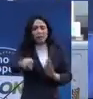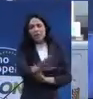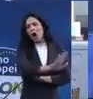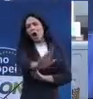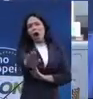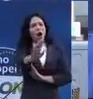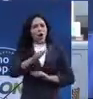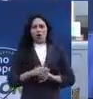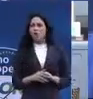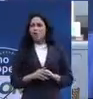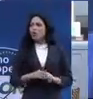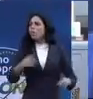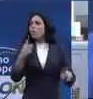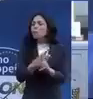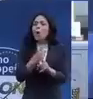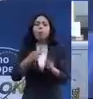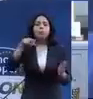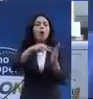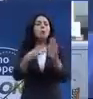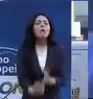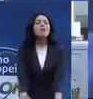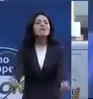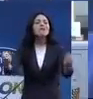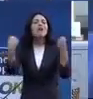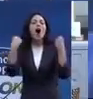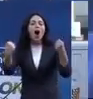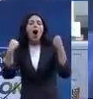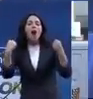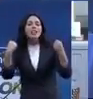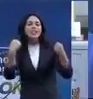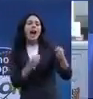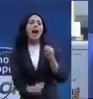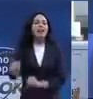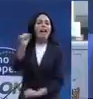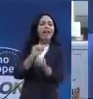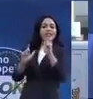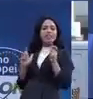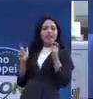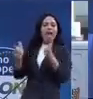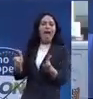problema sarà avere la forza la resilienza